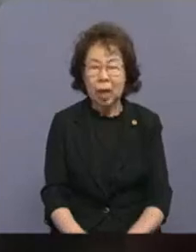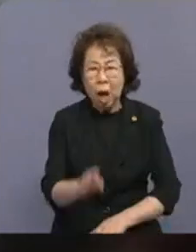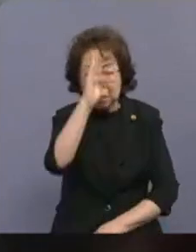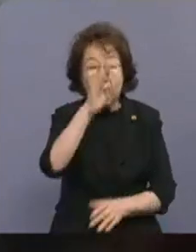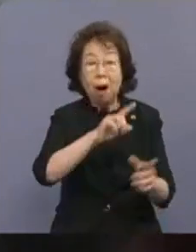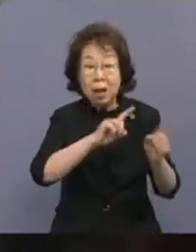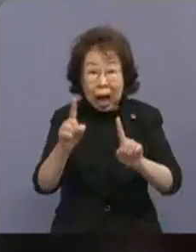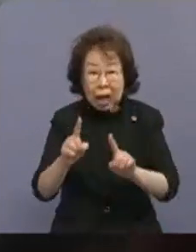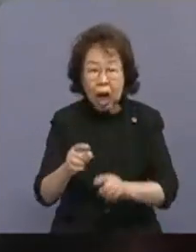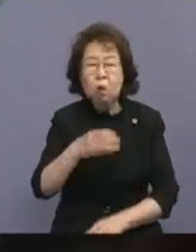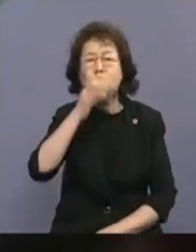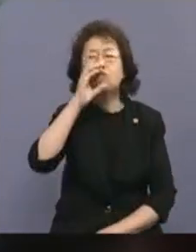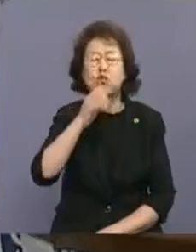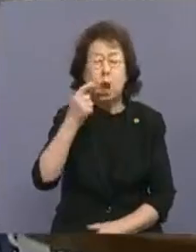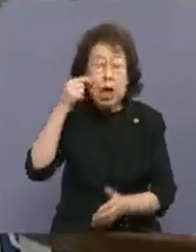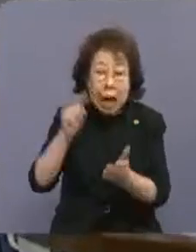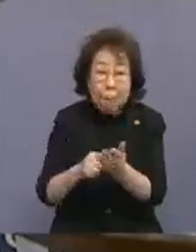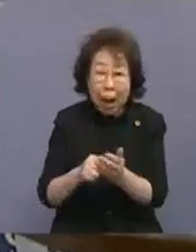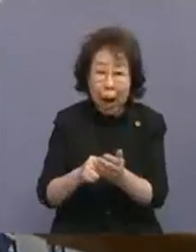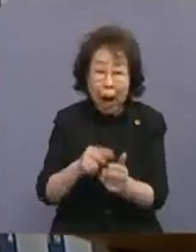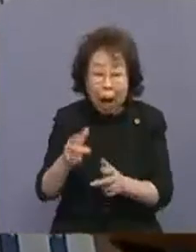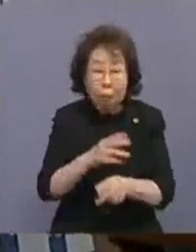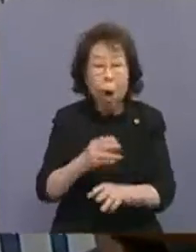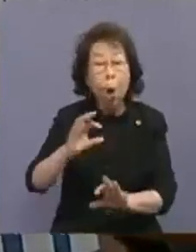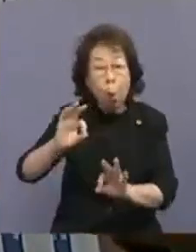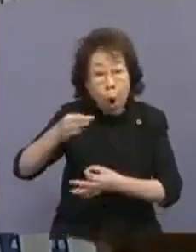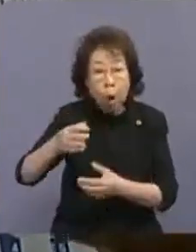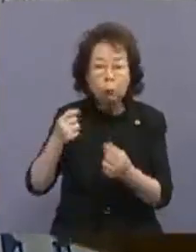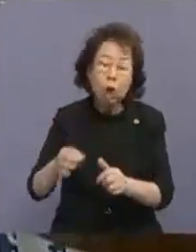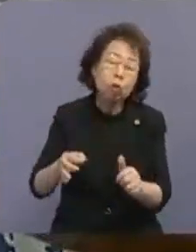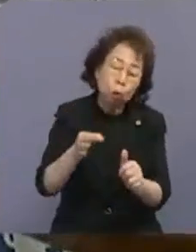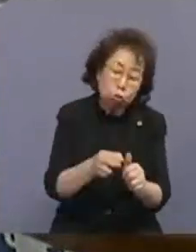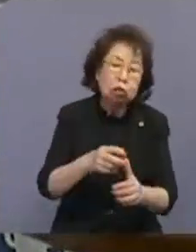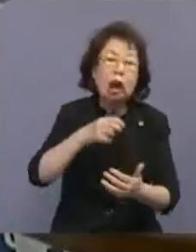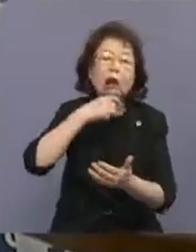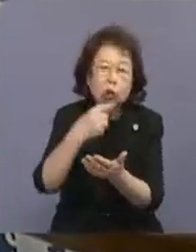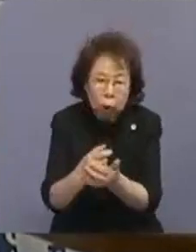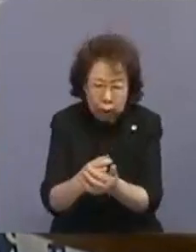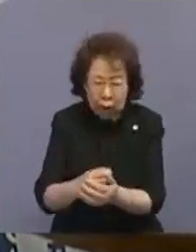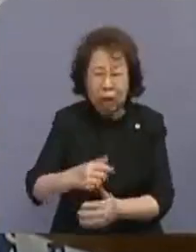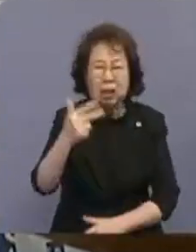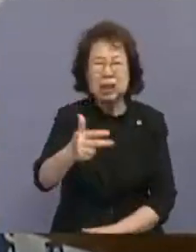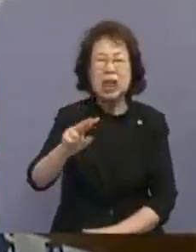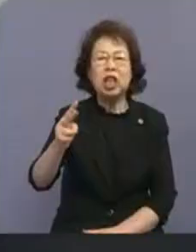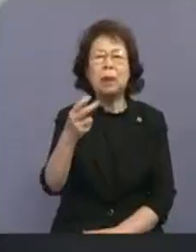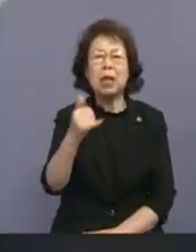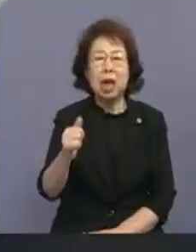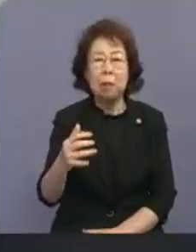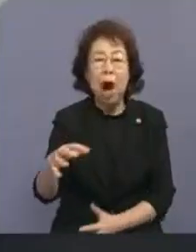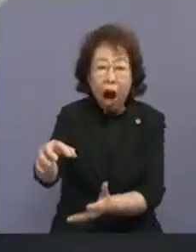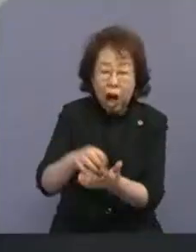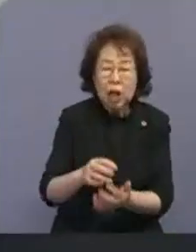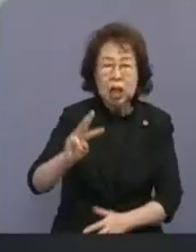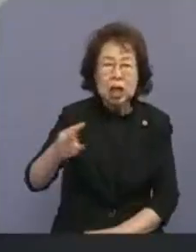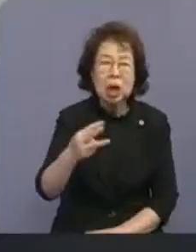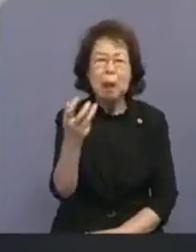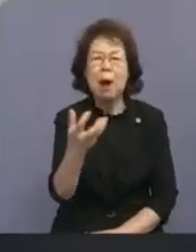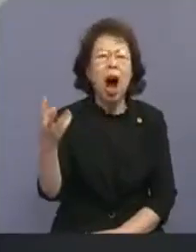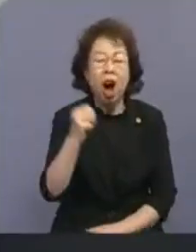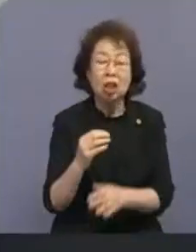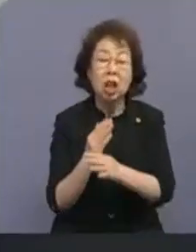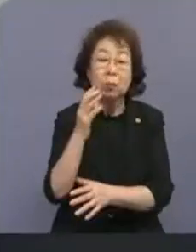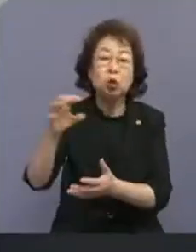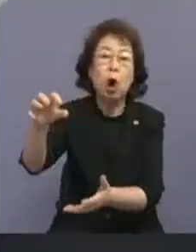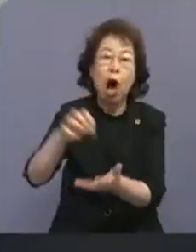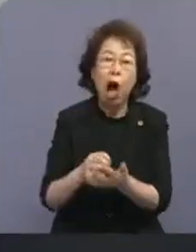병을 낫게 하는 생수 개발에 투자하면 월급처럼 수익을 주겠다고 속여 7,200여 명으로부터 380억 원이